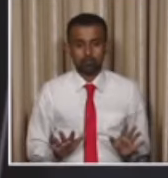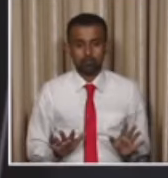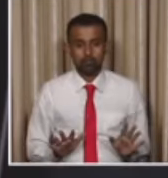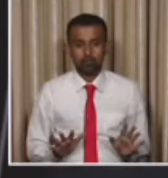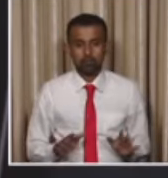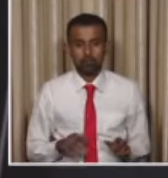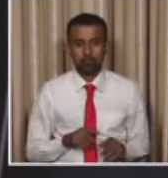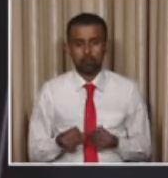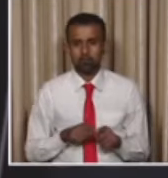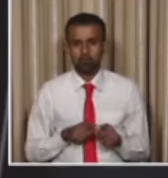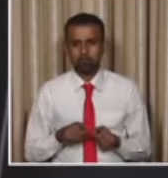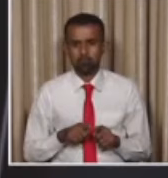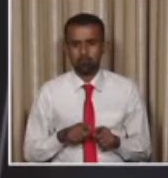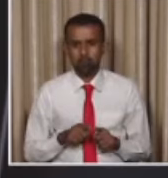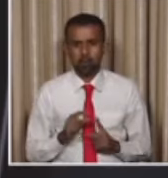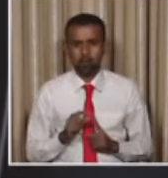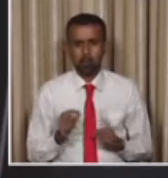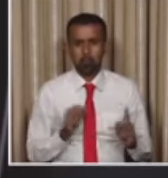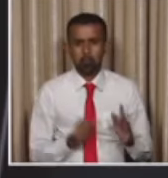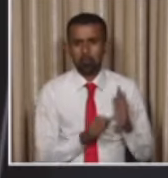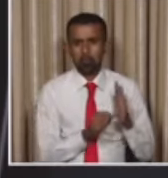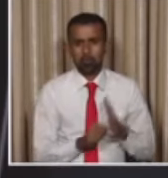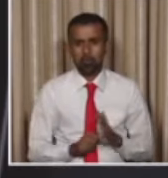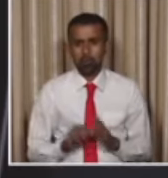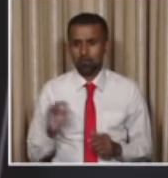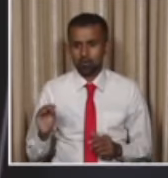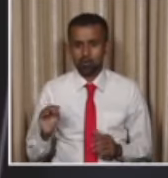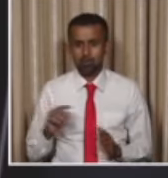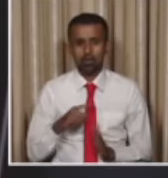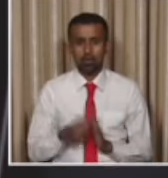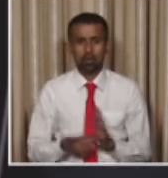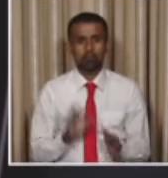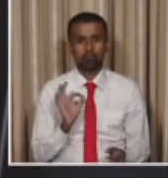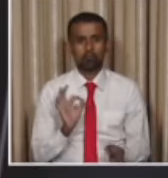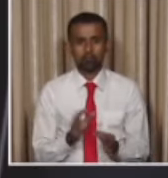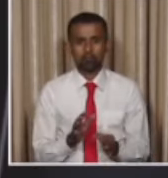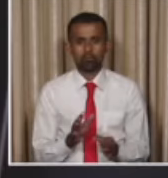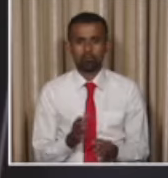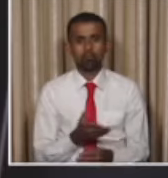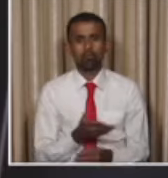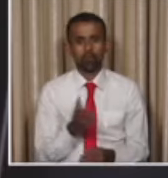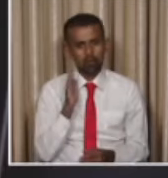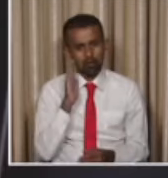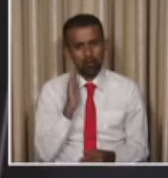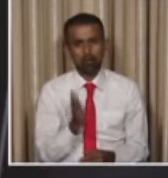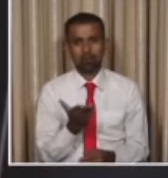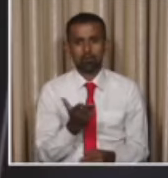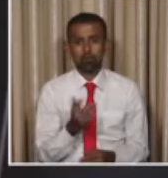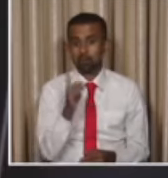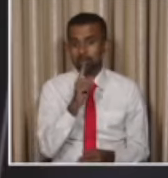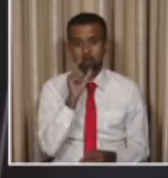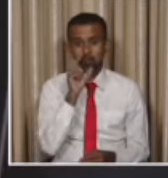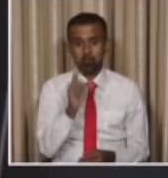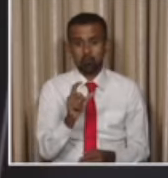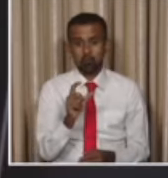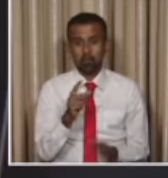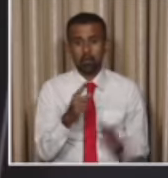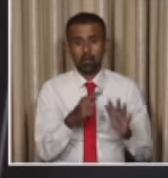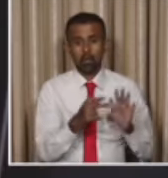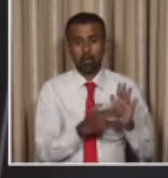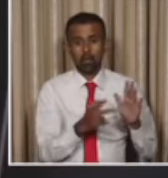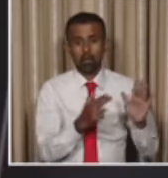මේ වගේ තත්ත්වයකට පාර්ලිමේන්තුව වැටුණාම ඒ රට ගිනිගන්න එක අහන්න දෙයක් නැහැ. ඉස්සෙල්ලා බලන්න ආචාර්ය එන්න